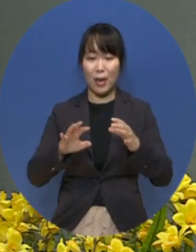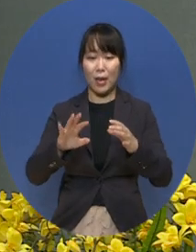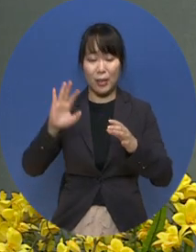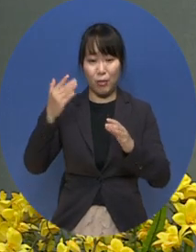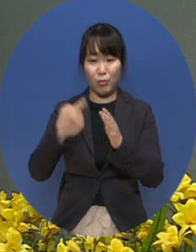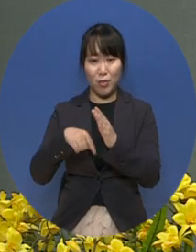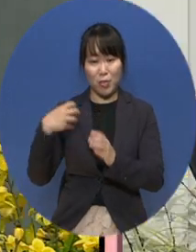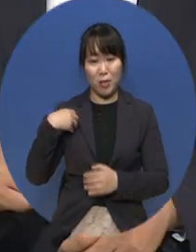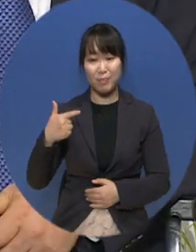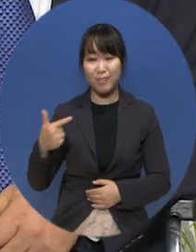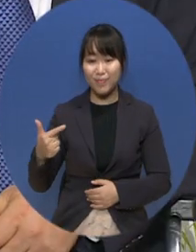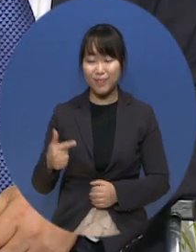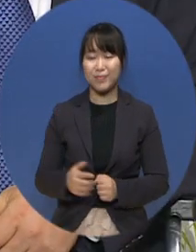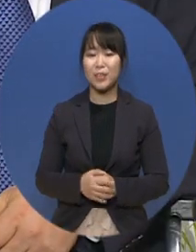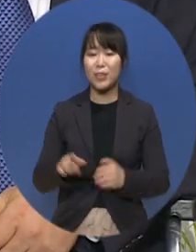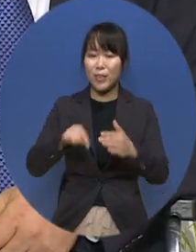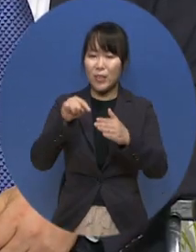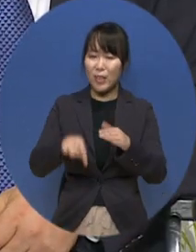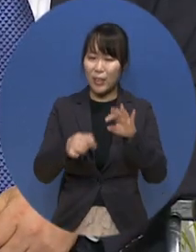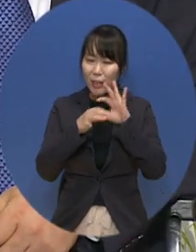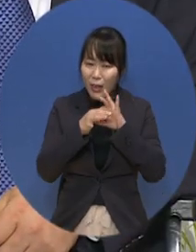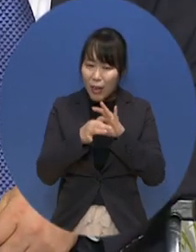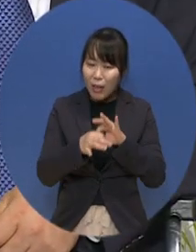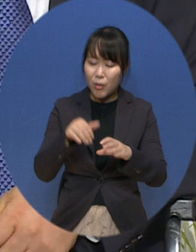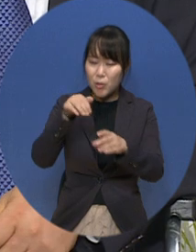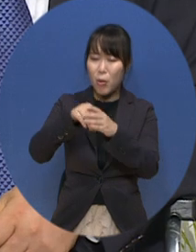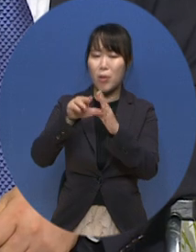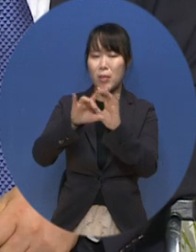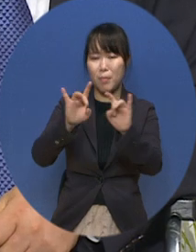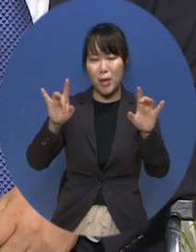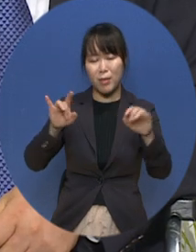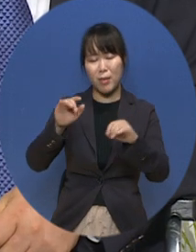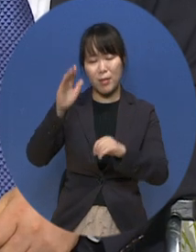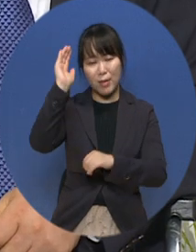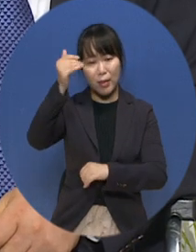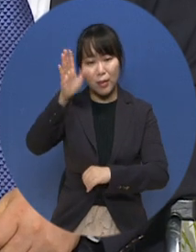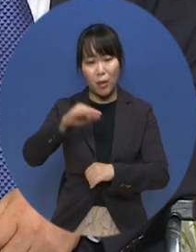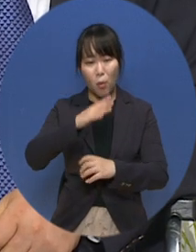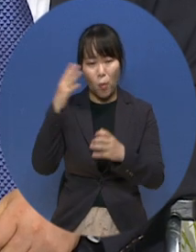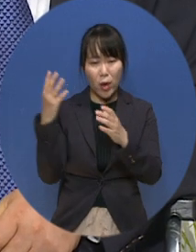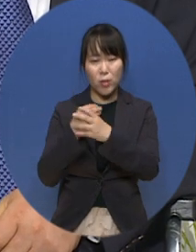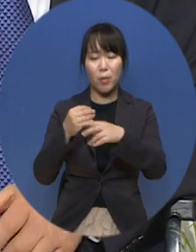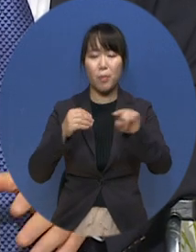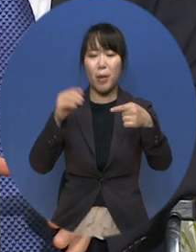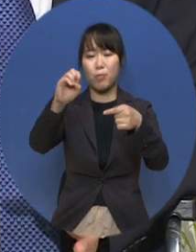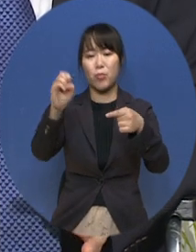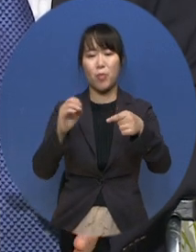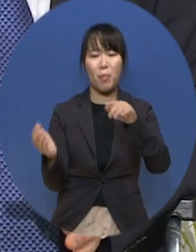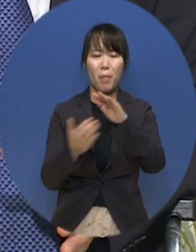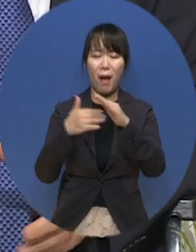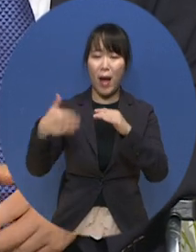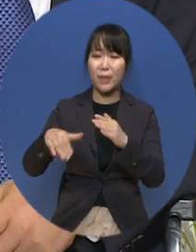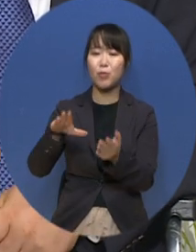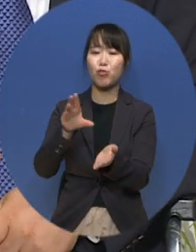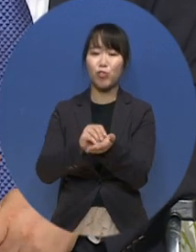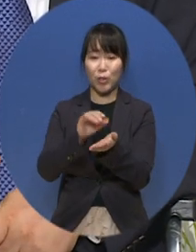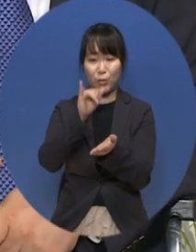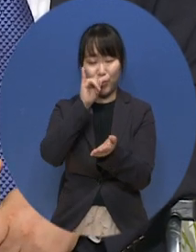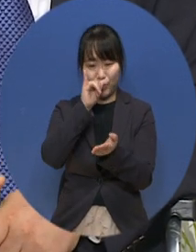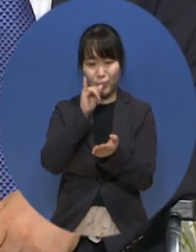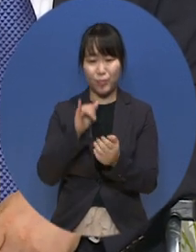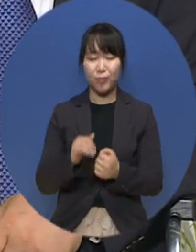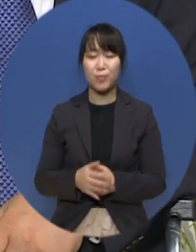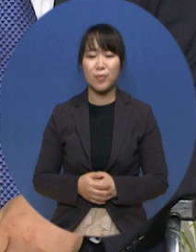크게 하신거죠 그중에는 인재 계속 5 때마다 4 주장을 했지만 아직 100% 이루어지지 묻던 묵어 있는 숙제도